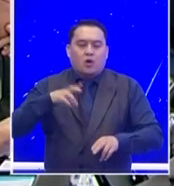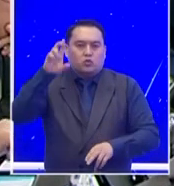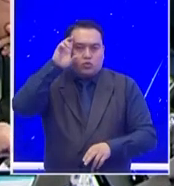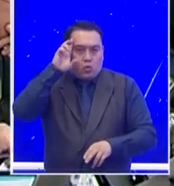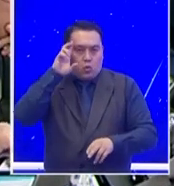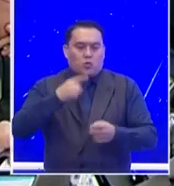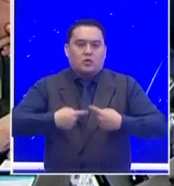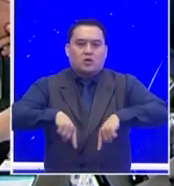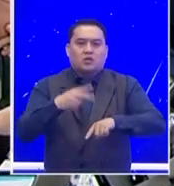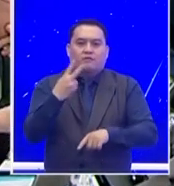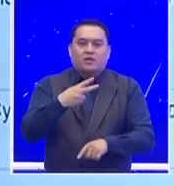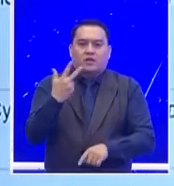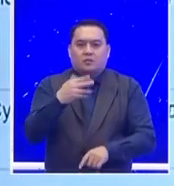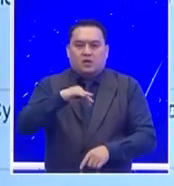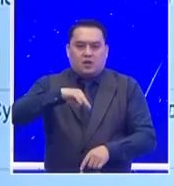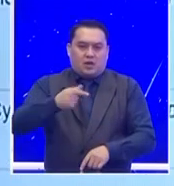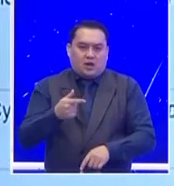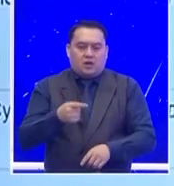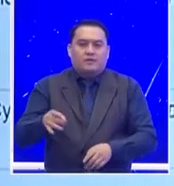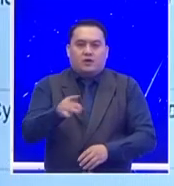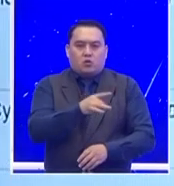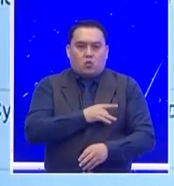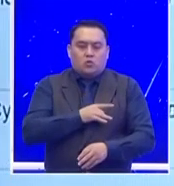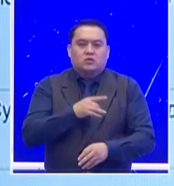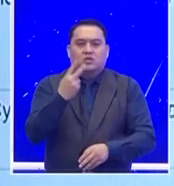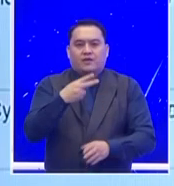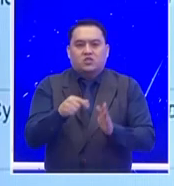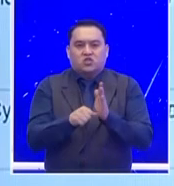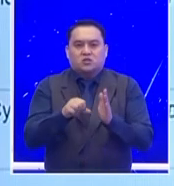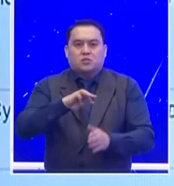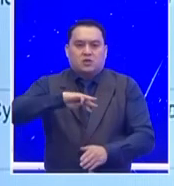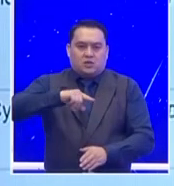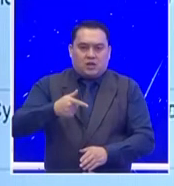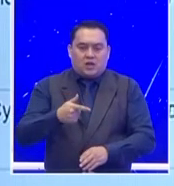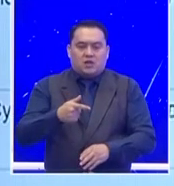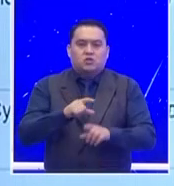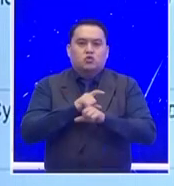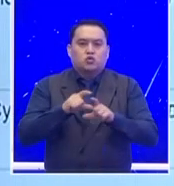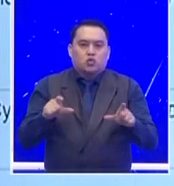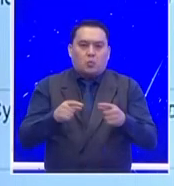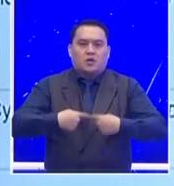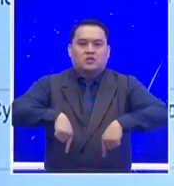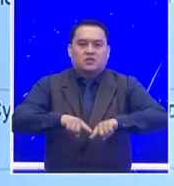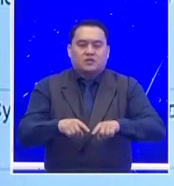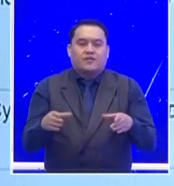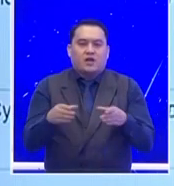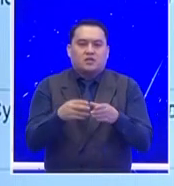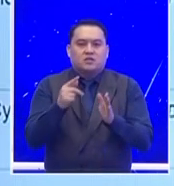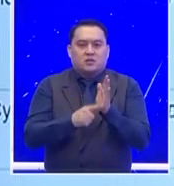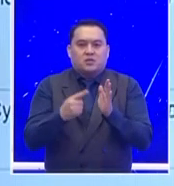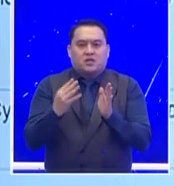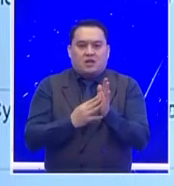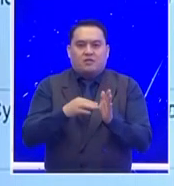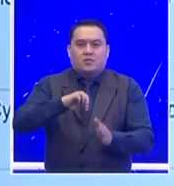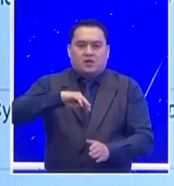государственными органами на 23 миллиарда тенге, в регионах на свыше 26 миллиардов тенге и субъектами квазигосударственного сектора на